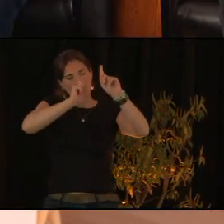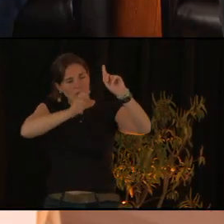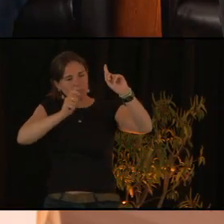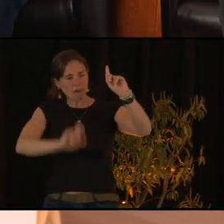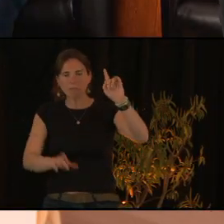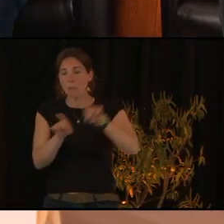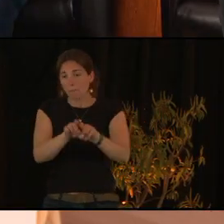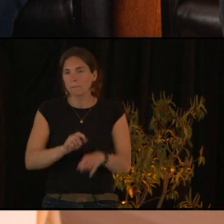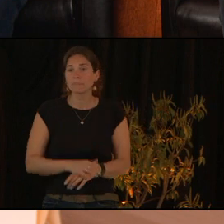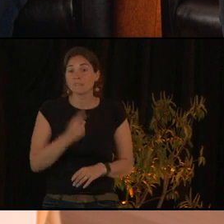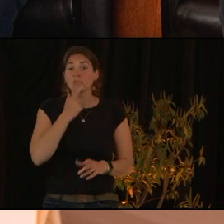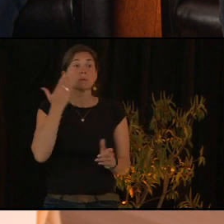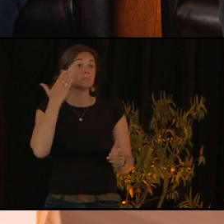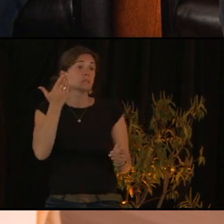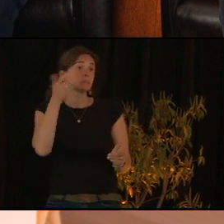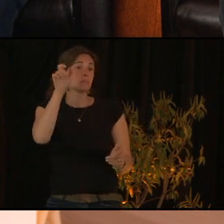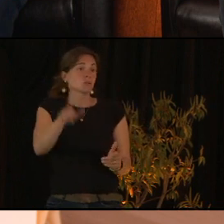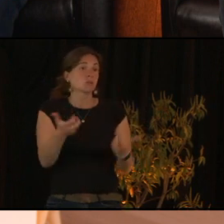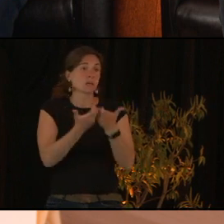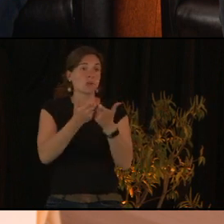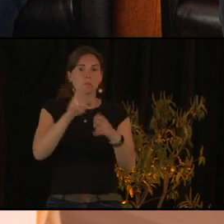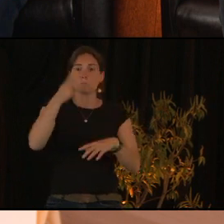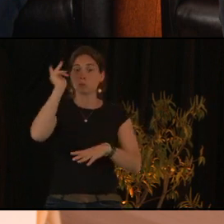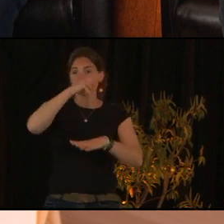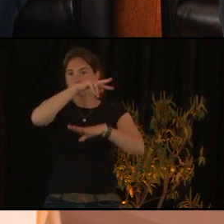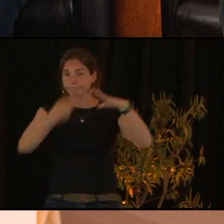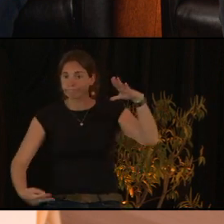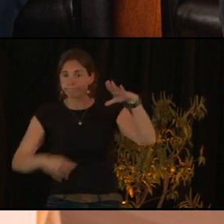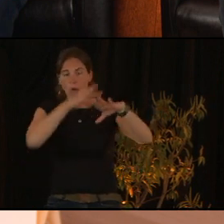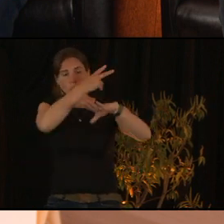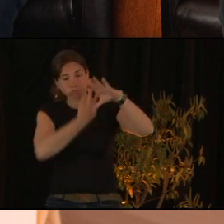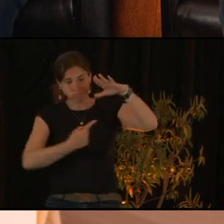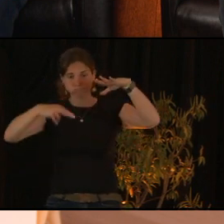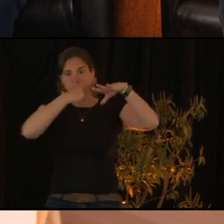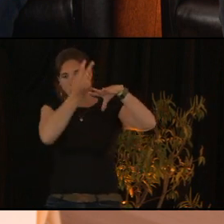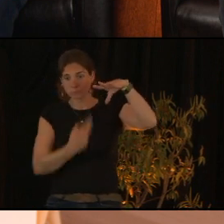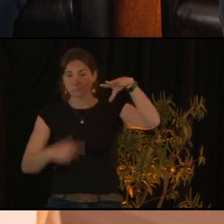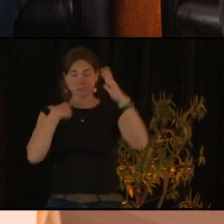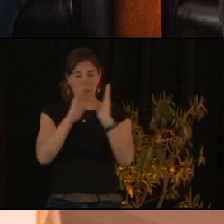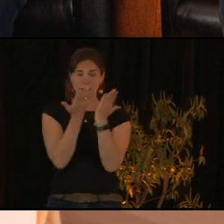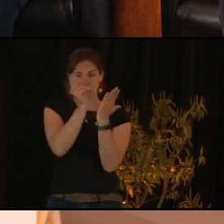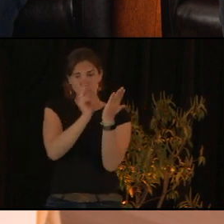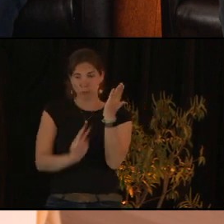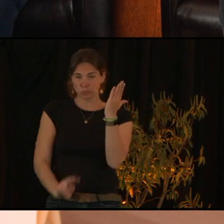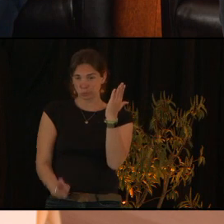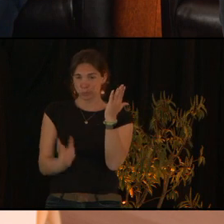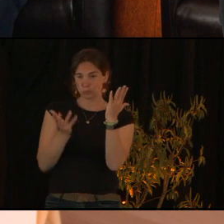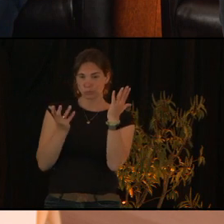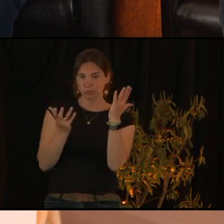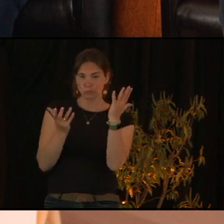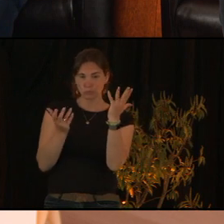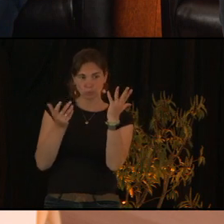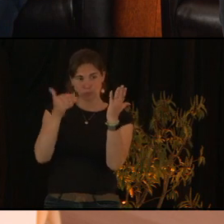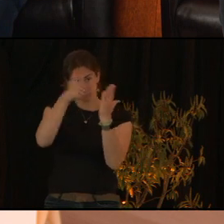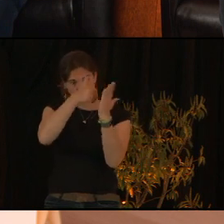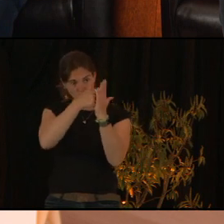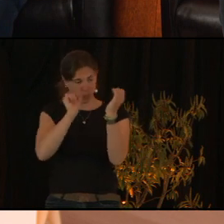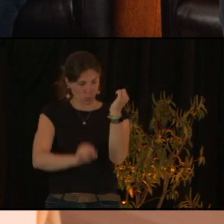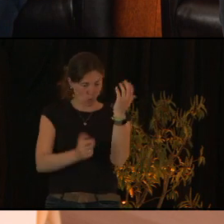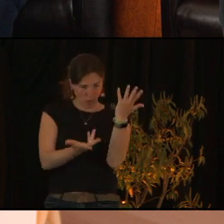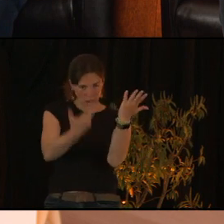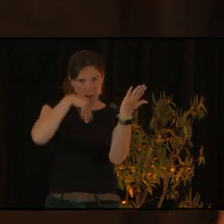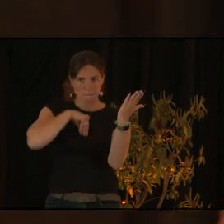c'était une angoisse. Je voulais alors, surtout Caroline, pas faire ce documentaire. Caroline, vous allez être parasitée par moi parce qu'il reste deux minutes. Voilà. Il faut qu'on finisse. Et